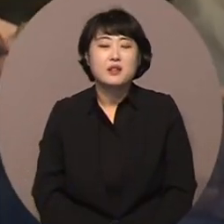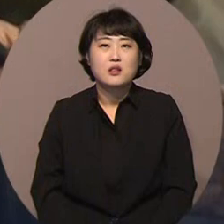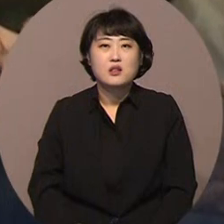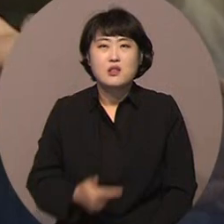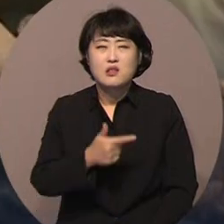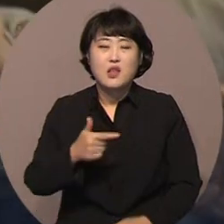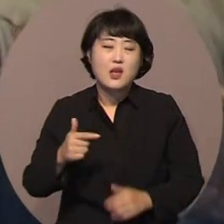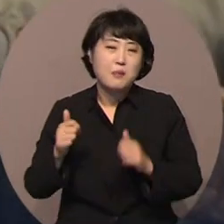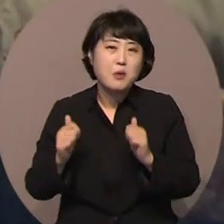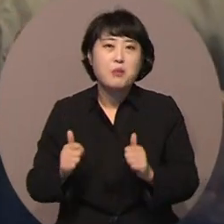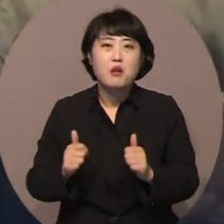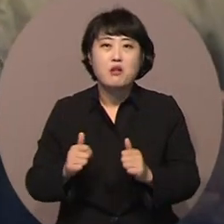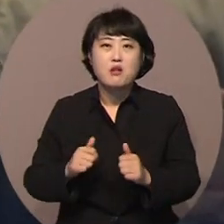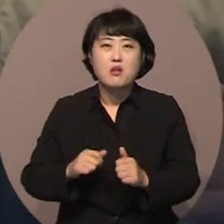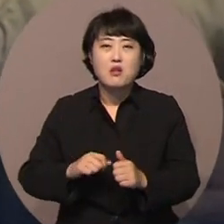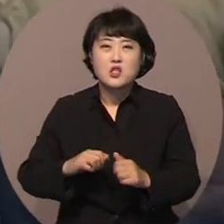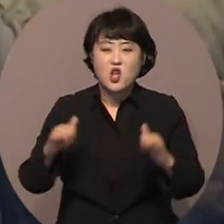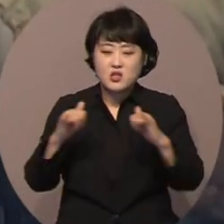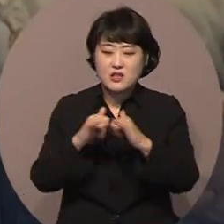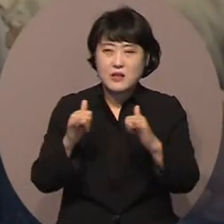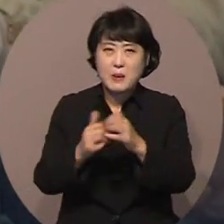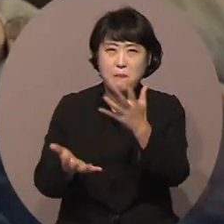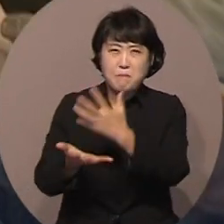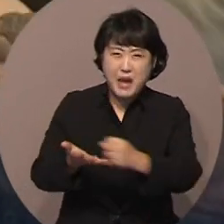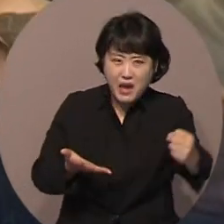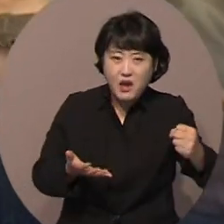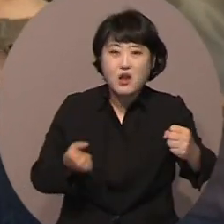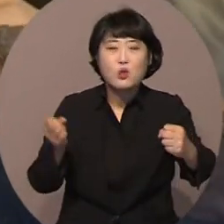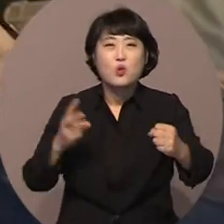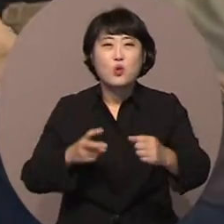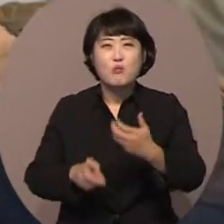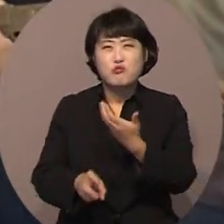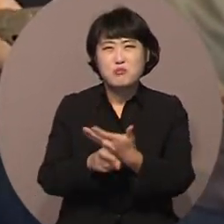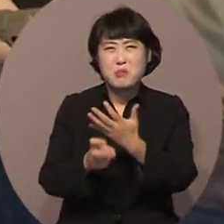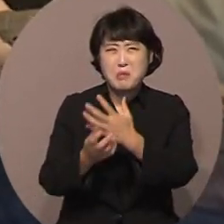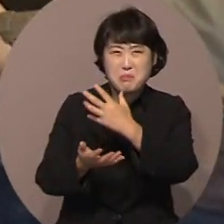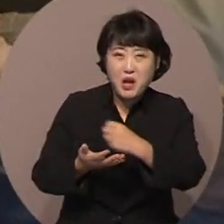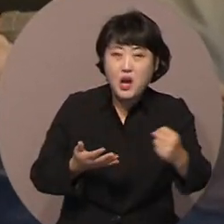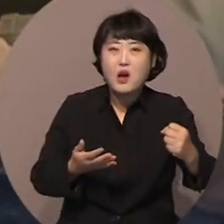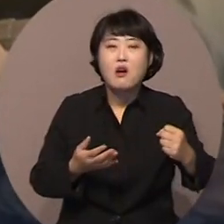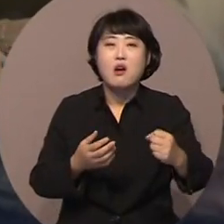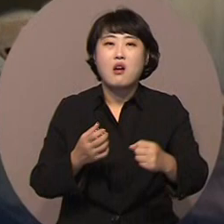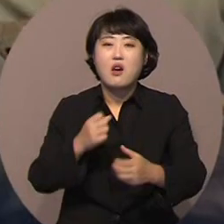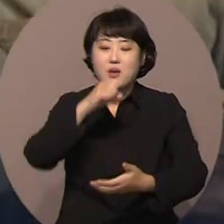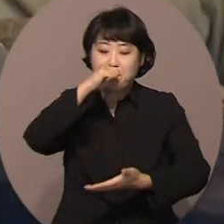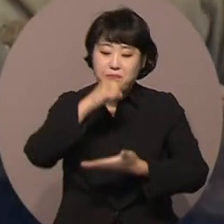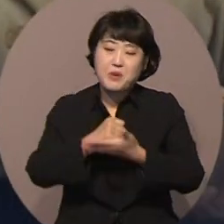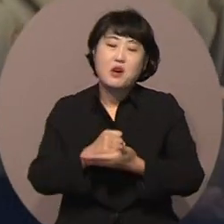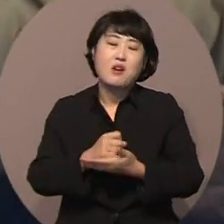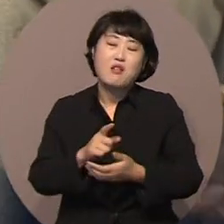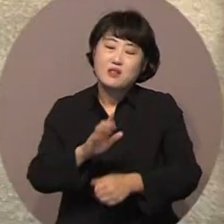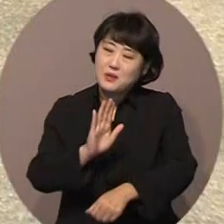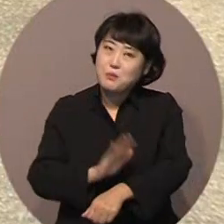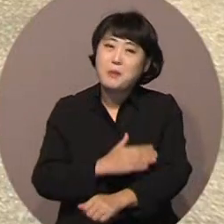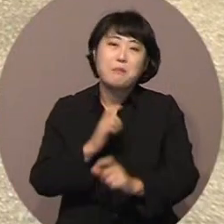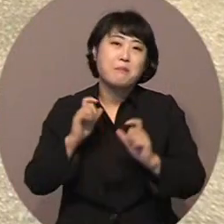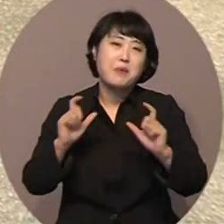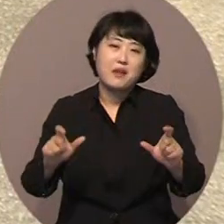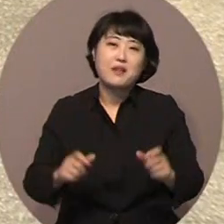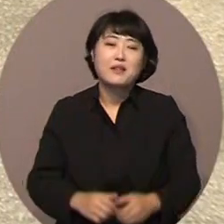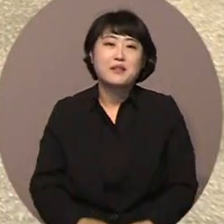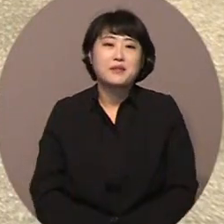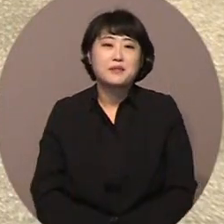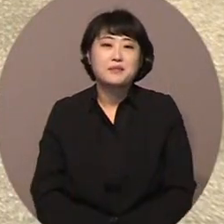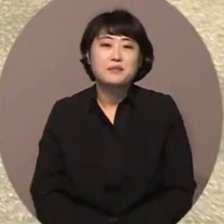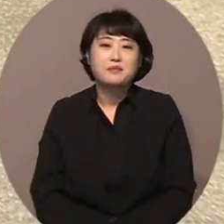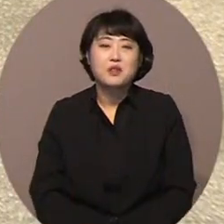무력적, 불법적 약탈을 합법화해 주었습니다. 이것은 야만적 판결입니다. 이로써